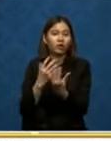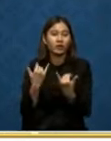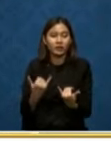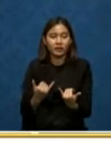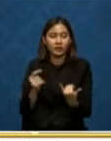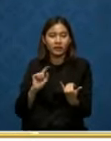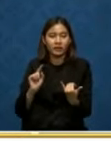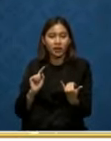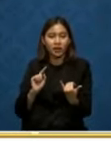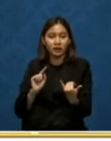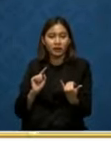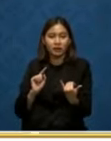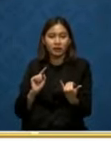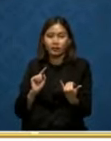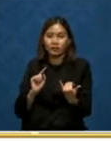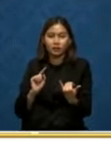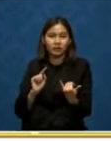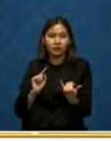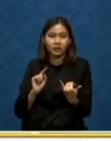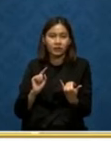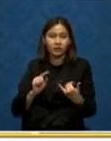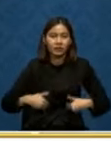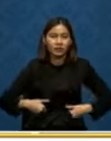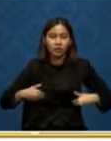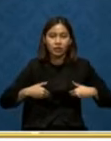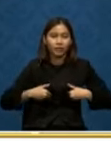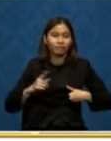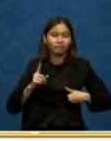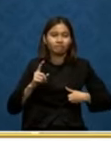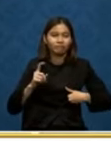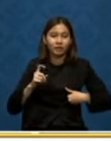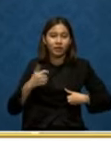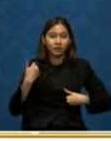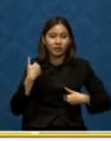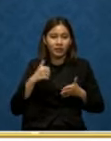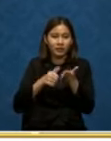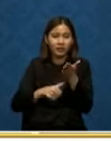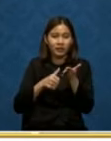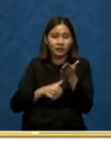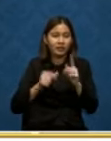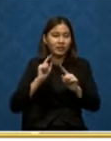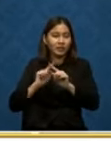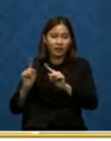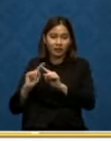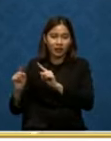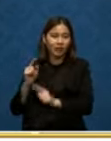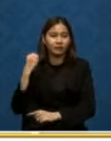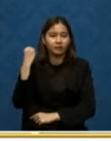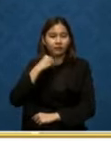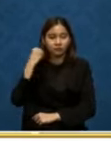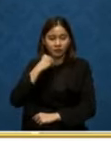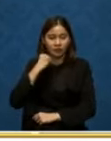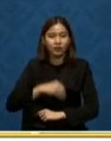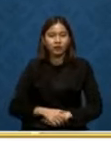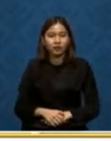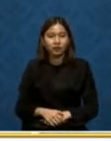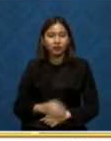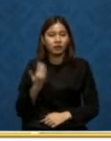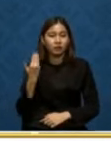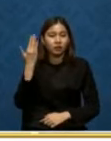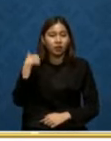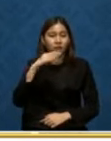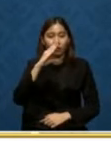ทำให้เขาลืมตาอ้าปากไม่ได้เป็นภาระหนี้สินผูกพันตลอดเวลานะครับเมื่อก่อนเขาพูด